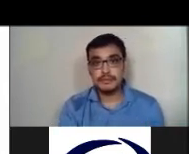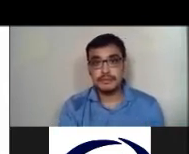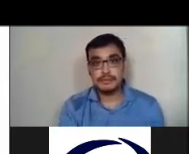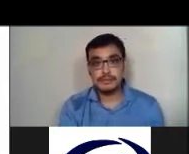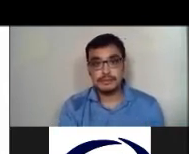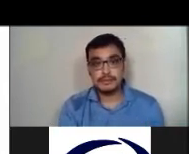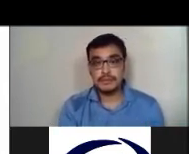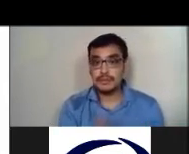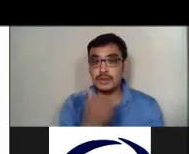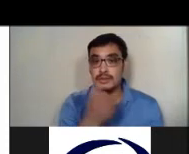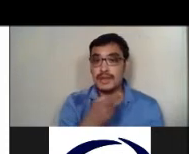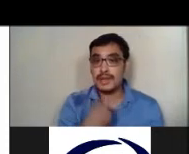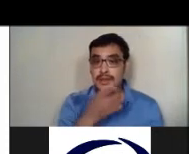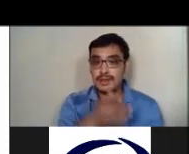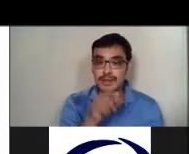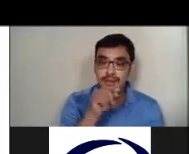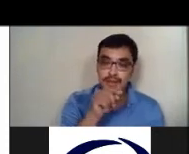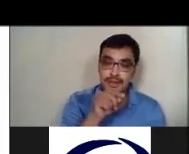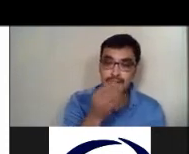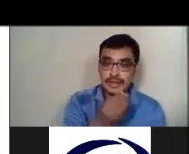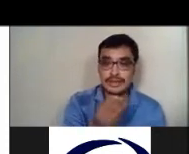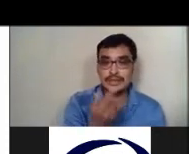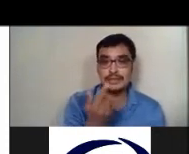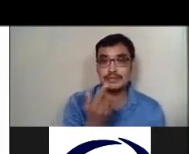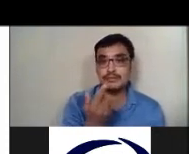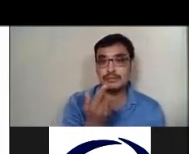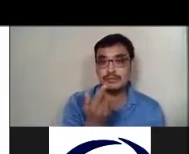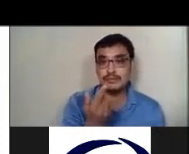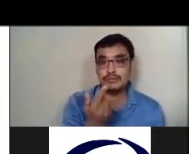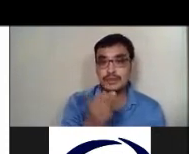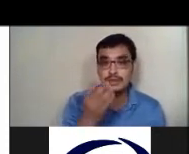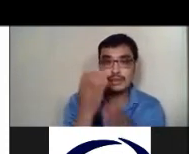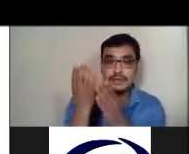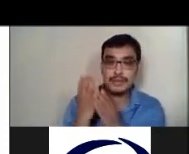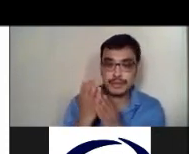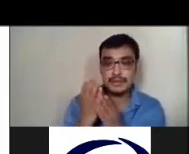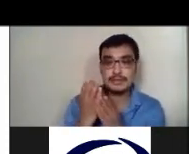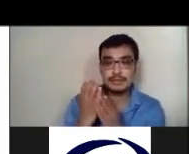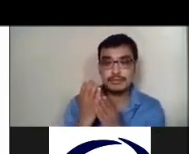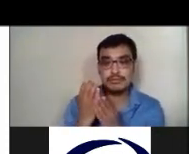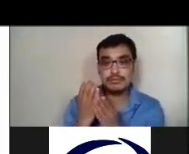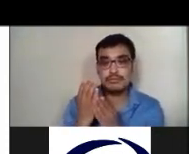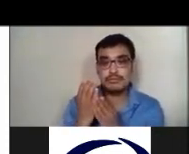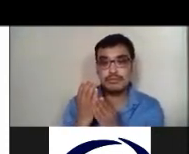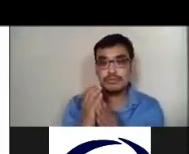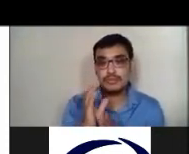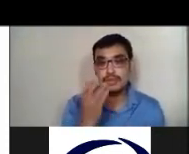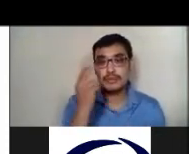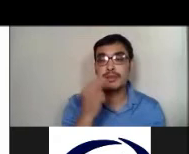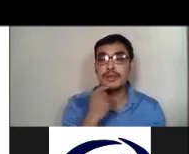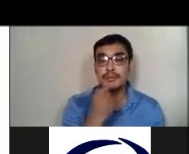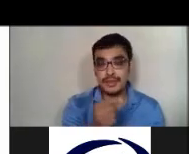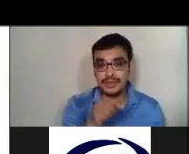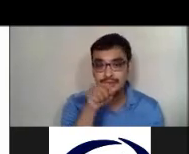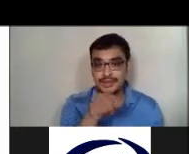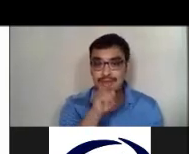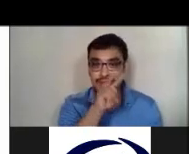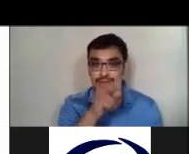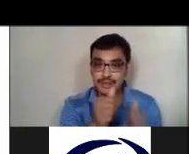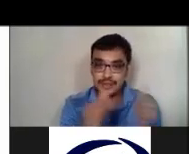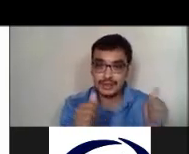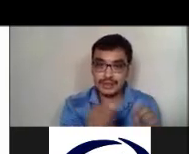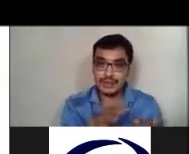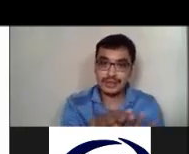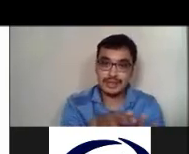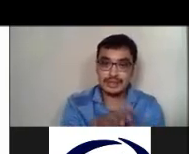अब हामीले अलिकति यो नैतिक हाम्रो जिम्मेवारी चाहिँ के पनि भयो भने अघि यहाँहरूले हेरे जस्तै एकदम